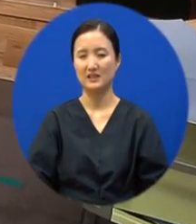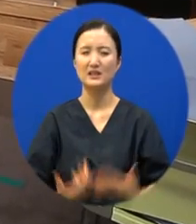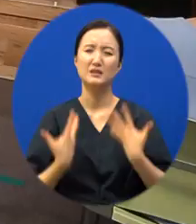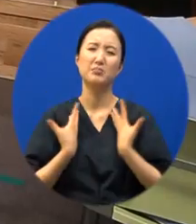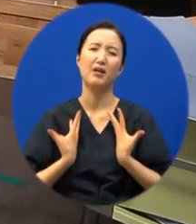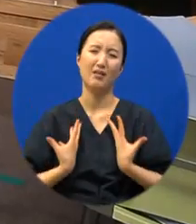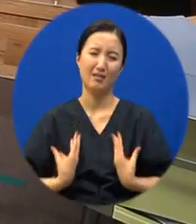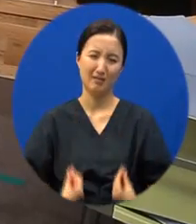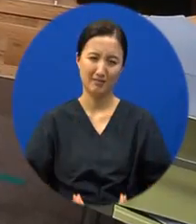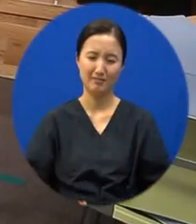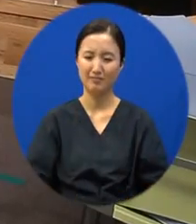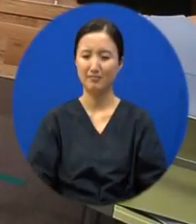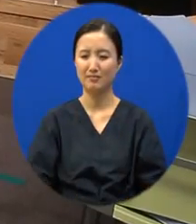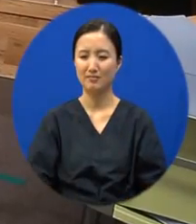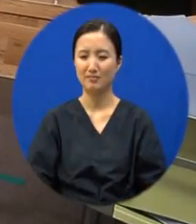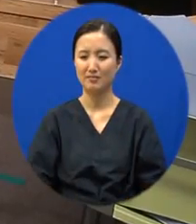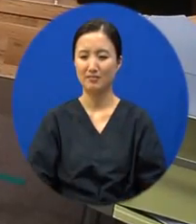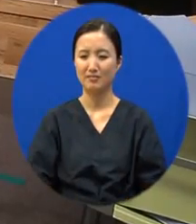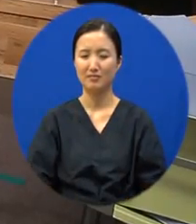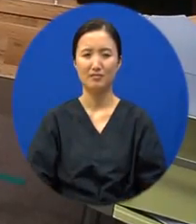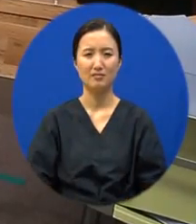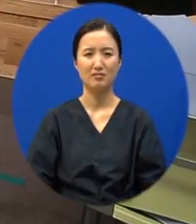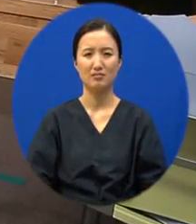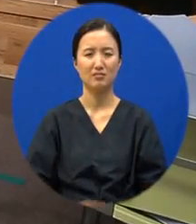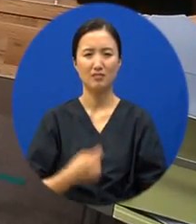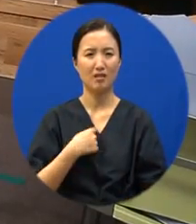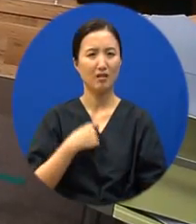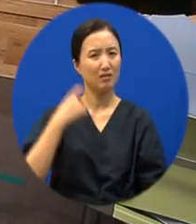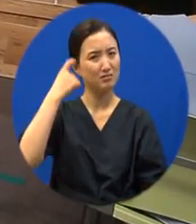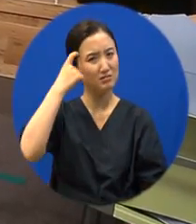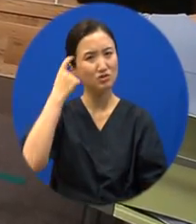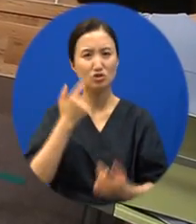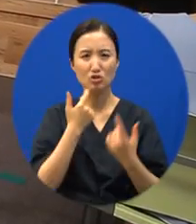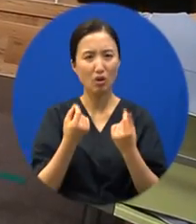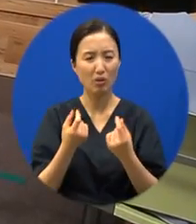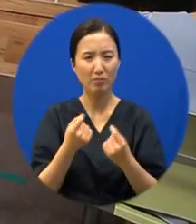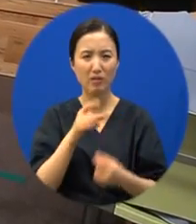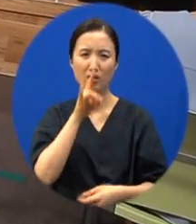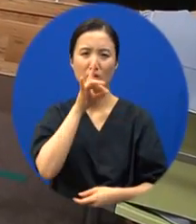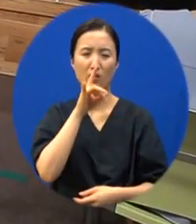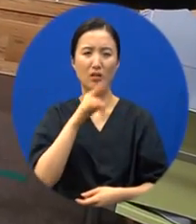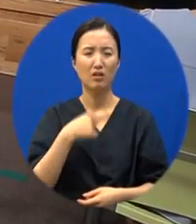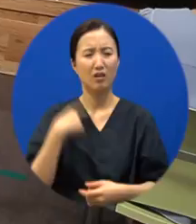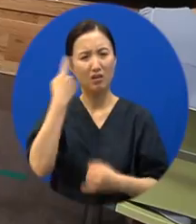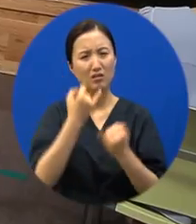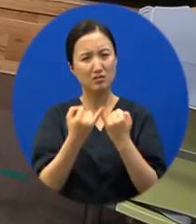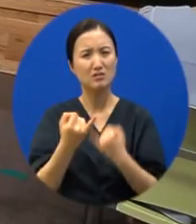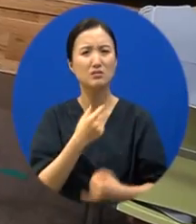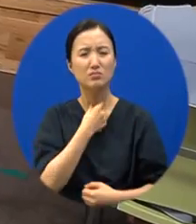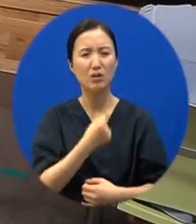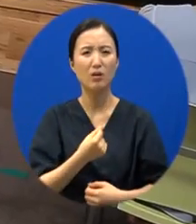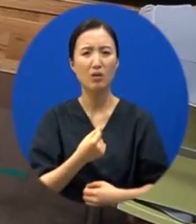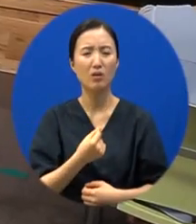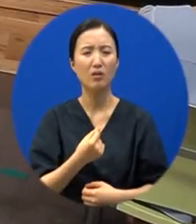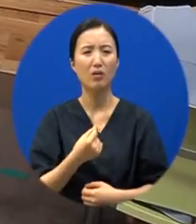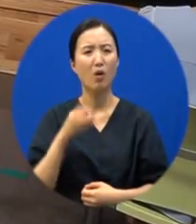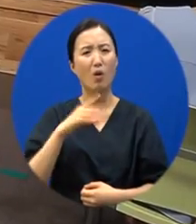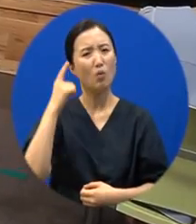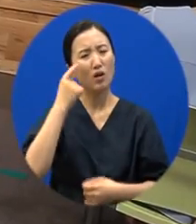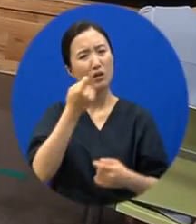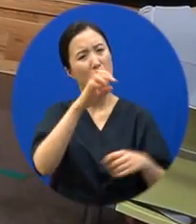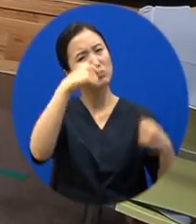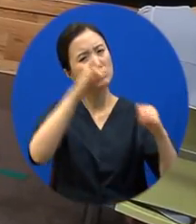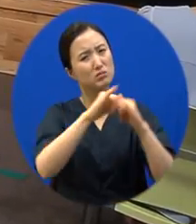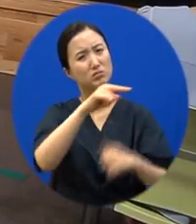굉장히 실망스러웠어요. 왜 내 생각대로 되지 않지? 나는 미녀가 돼야 되는데? 왜 나는 연예인들과 내가